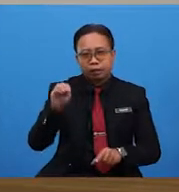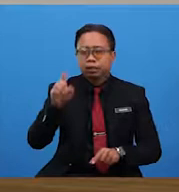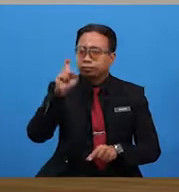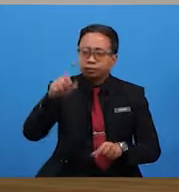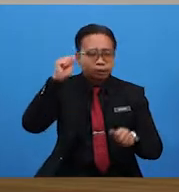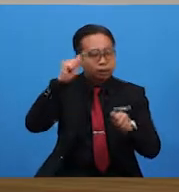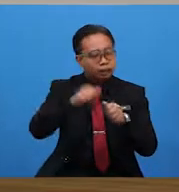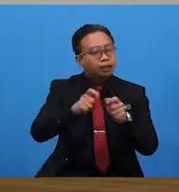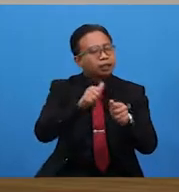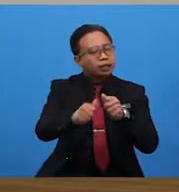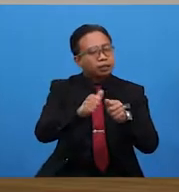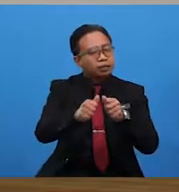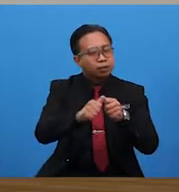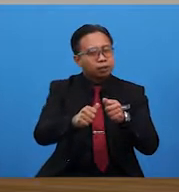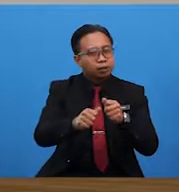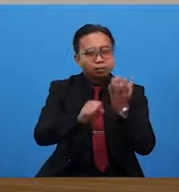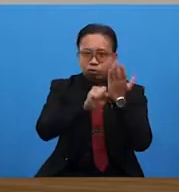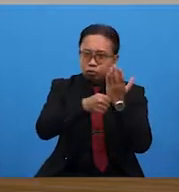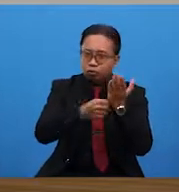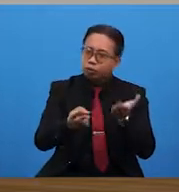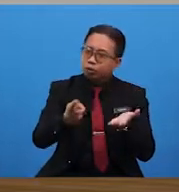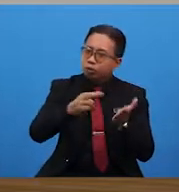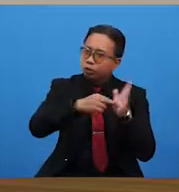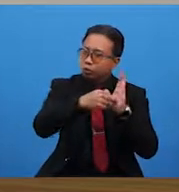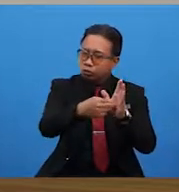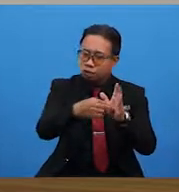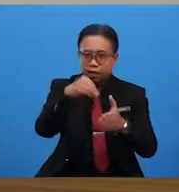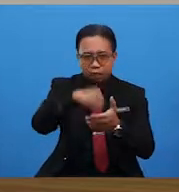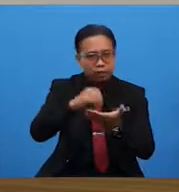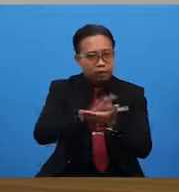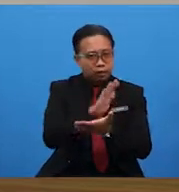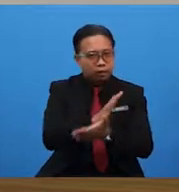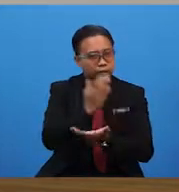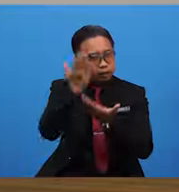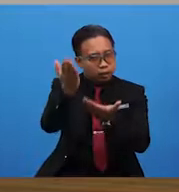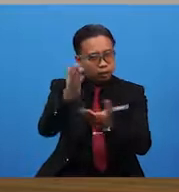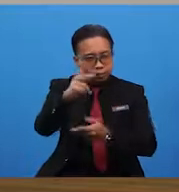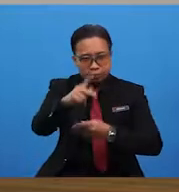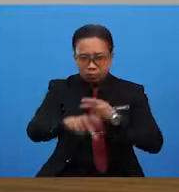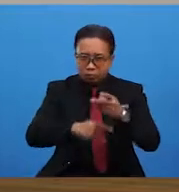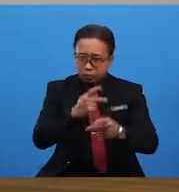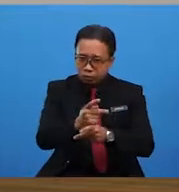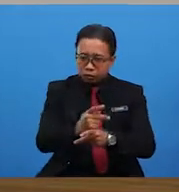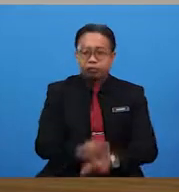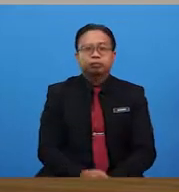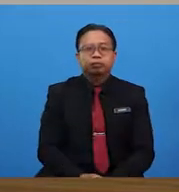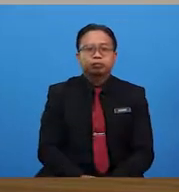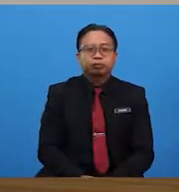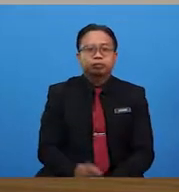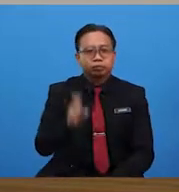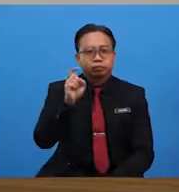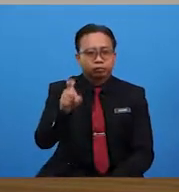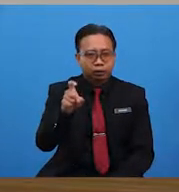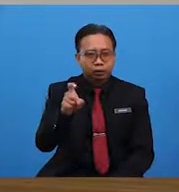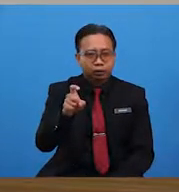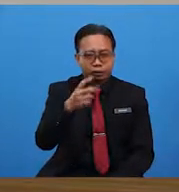ingat setiap menunjukkan yang dinyatakan dalam kertas cadangan projek perlulah mengikuti format